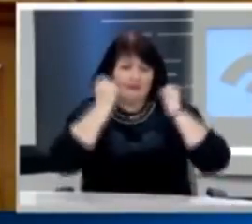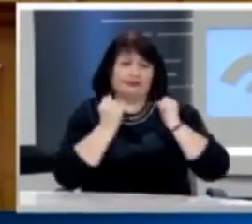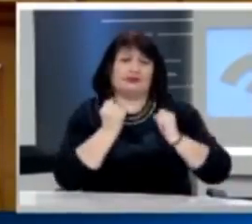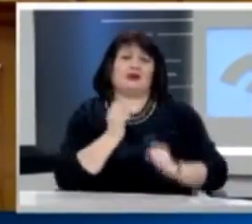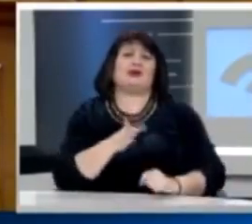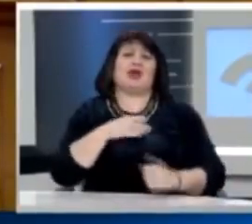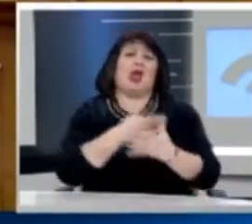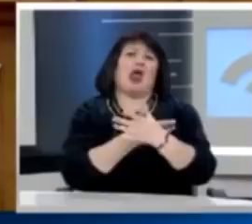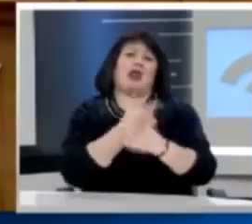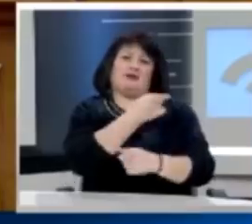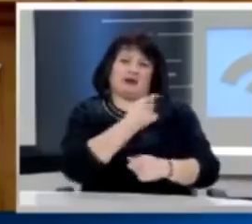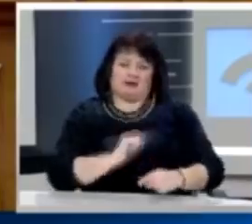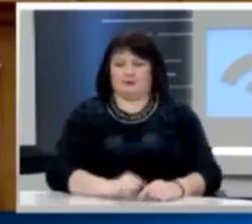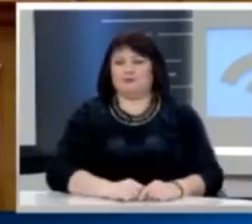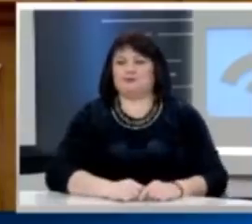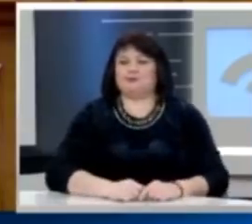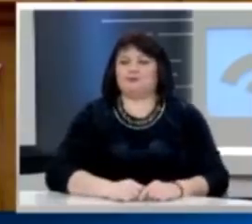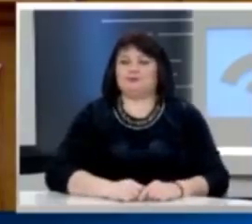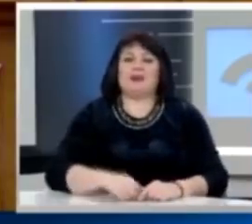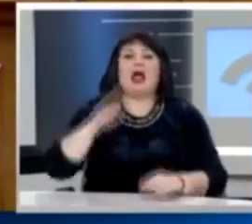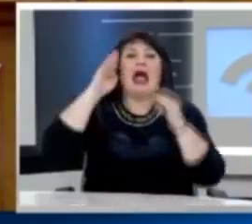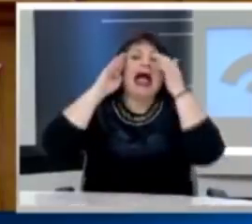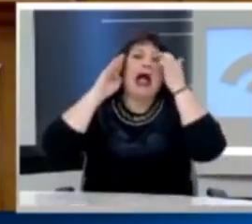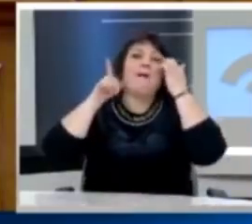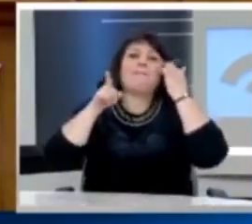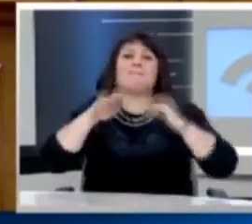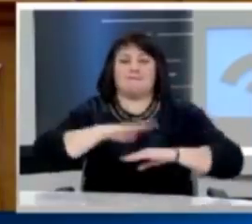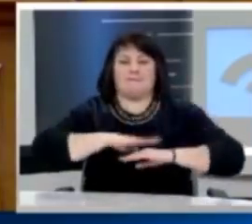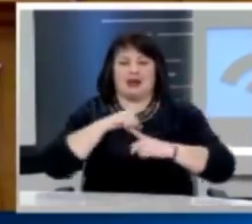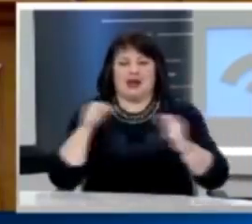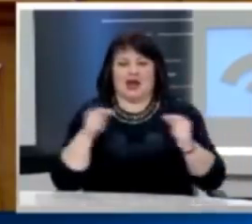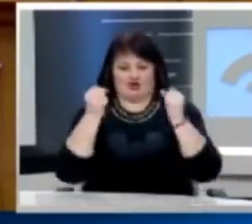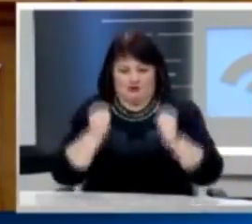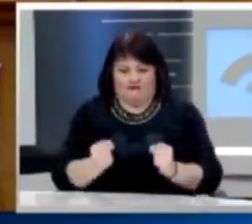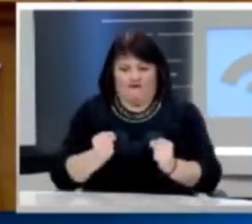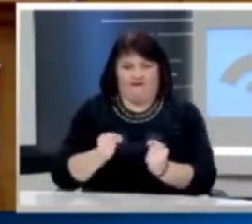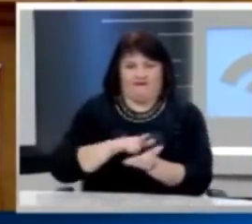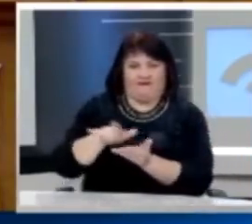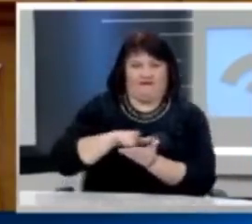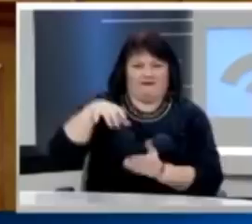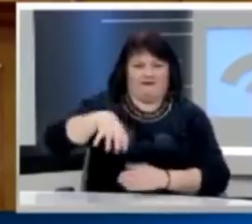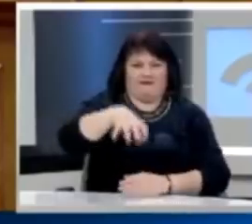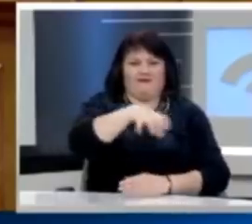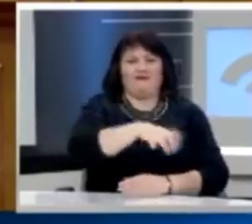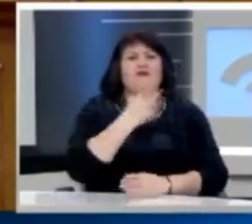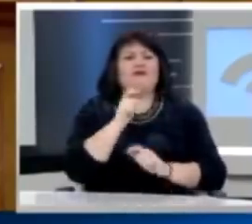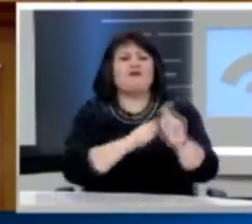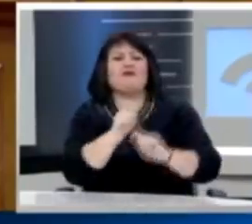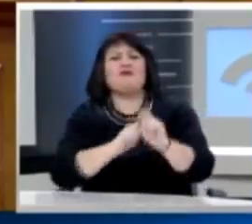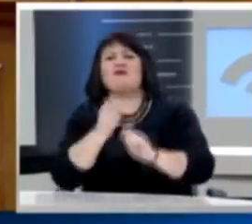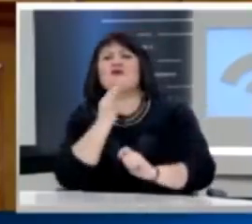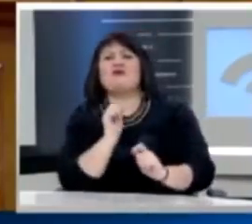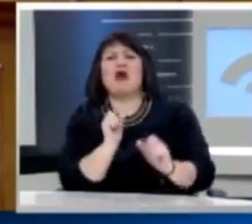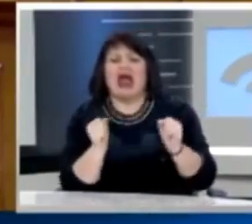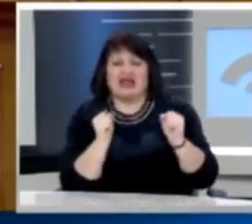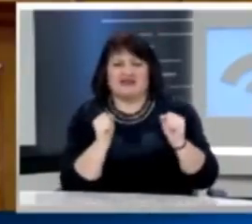του γείτονα αλβανικού λαού. Οι αμερικάνικες και νατοϊκές βάσεις δεν φτιάχνονται για να προστατεύσουν τη